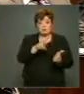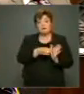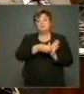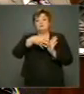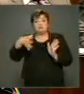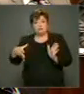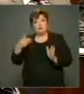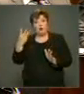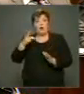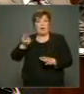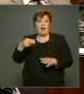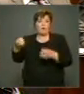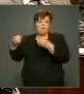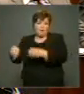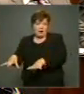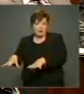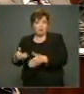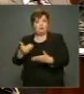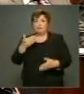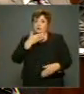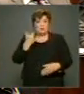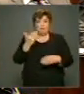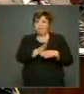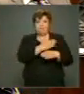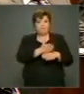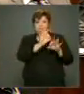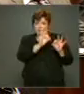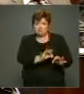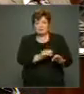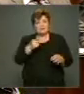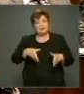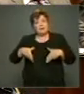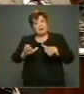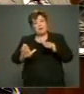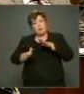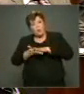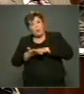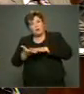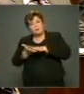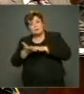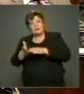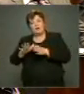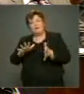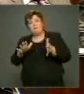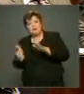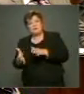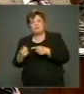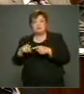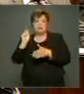euron vahingon, sillä laiminlyöty kunnossapito aiheuttaa tien runkorakenteen vioittumisen ja kallin